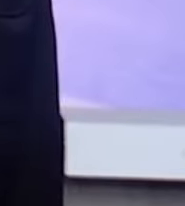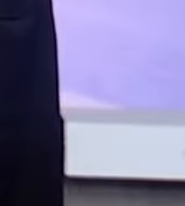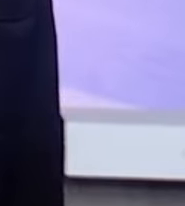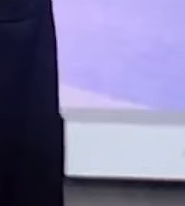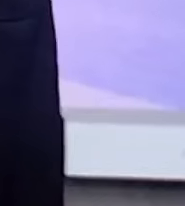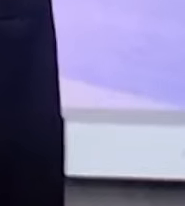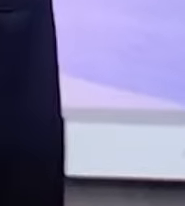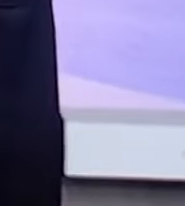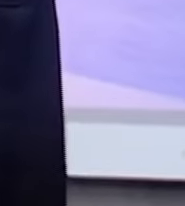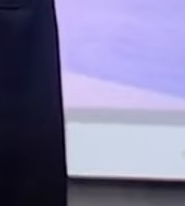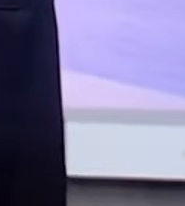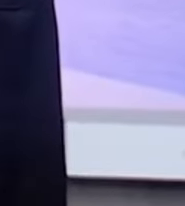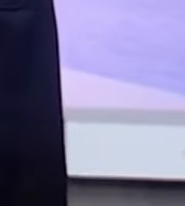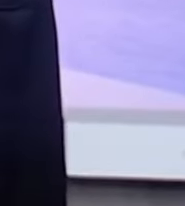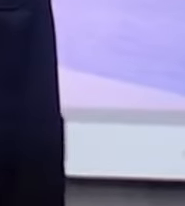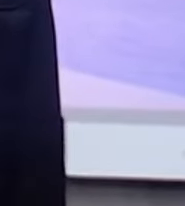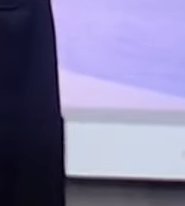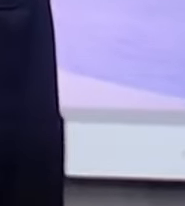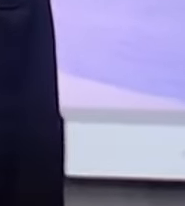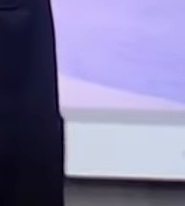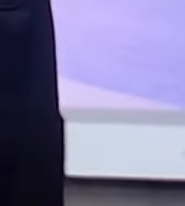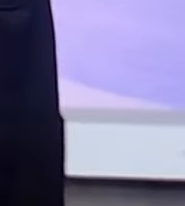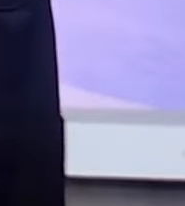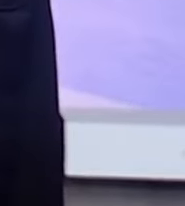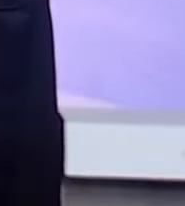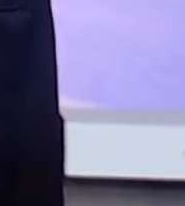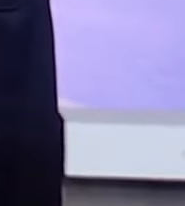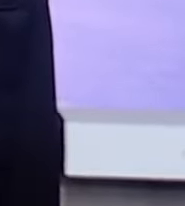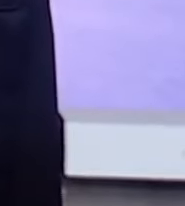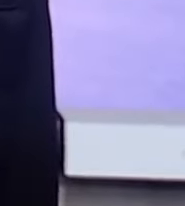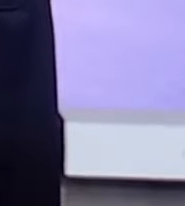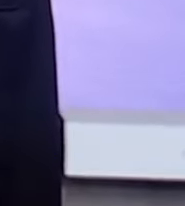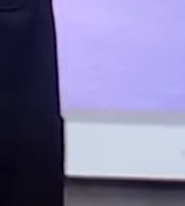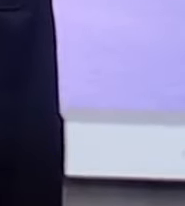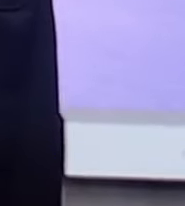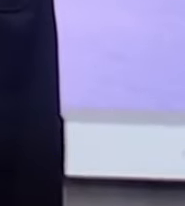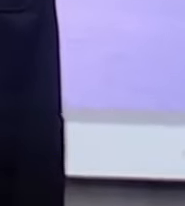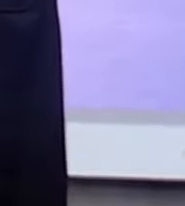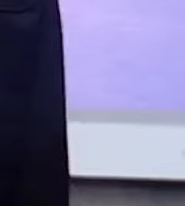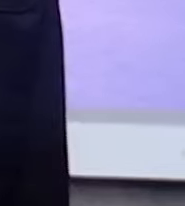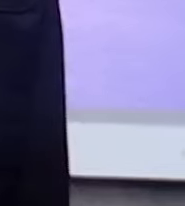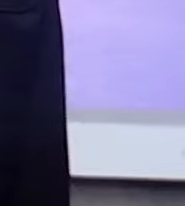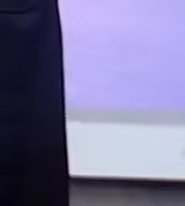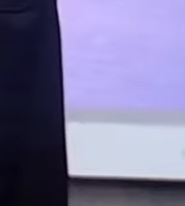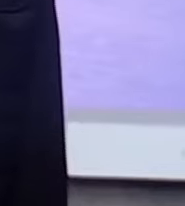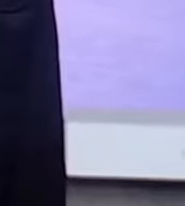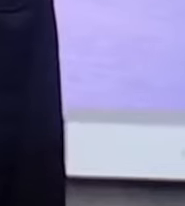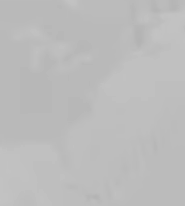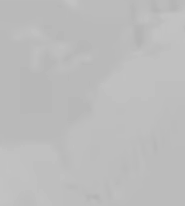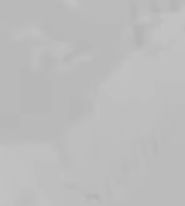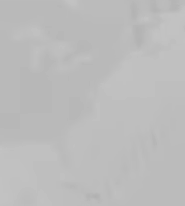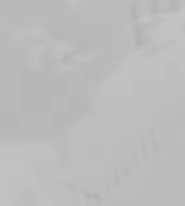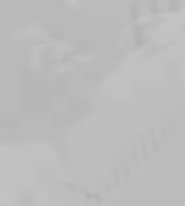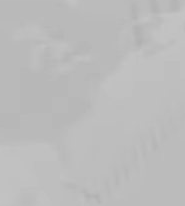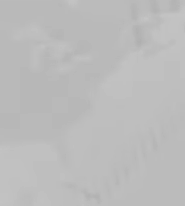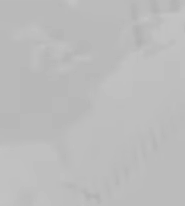para sa mga kapuso abroad, samahan niyo kami sa GMA Pinoy TV at sa www.gmanews.tv.